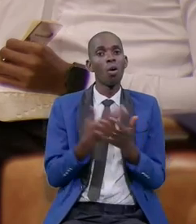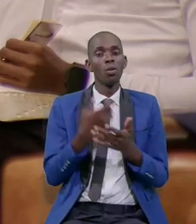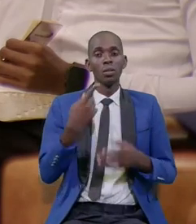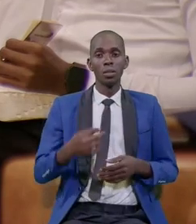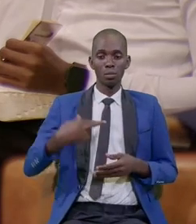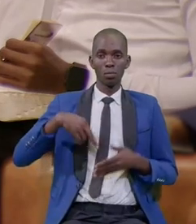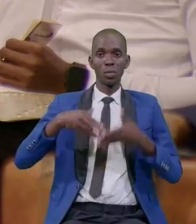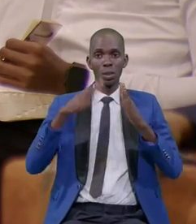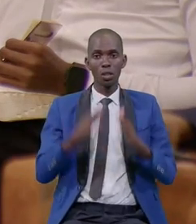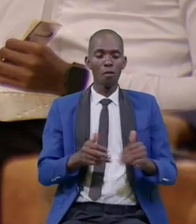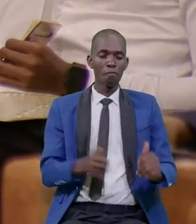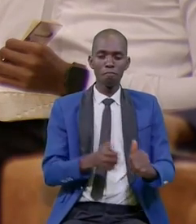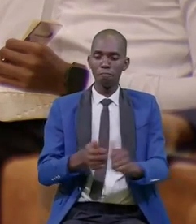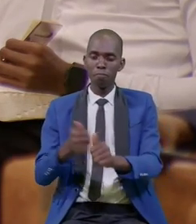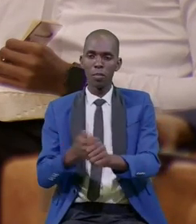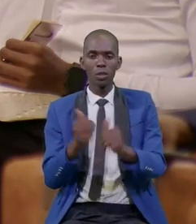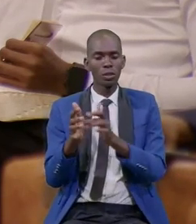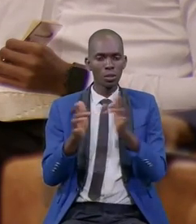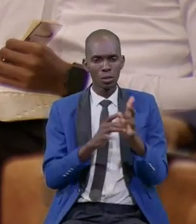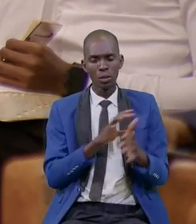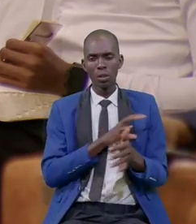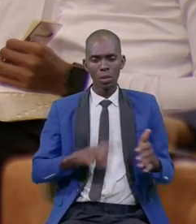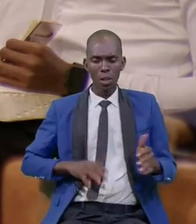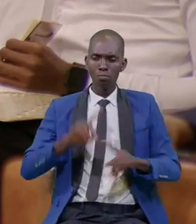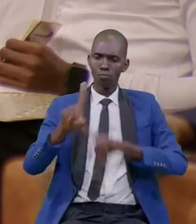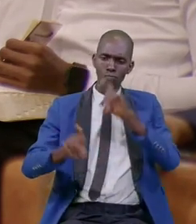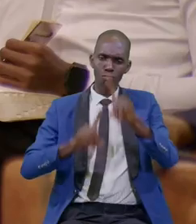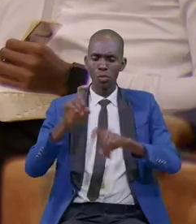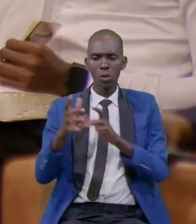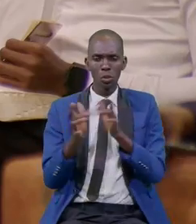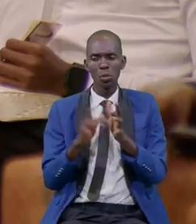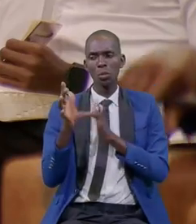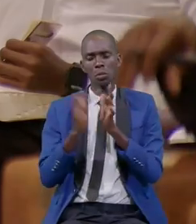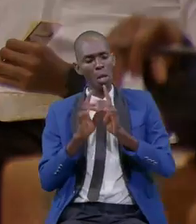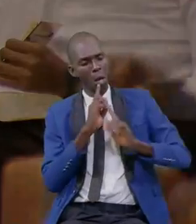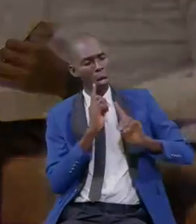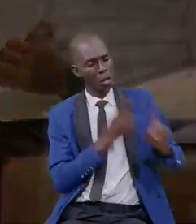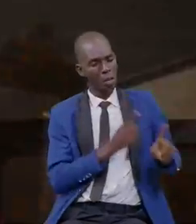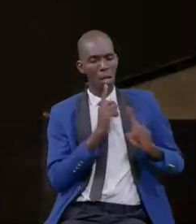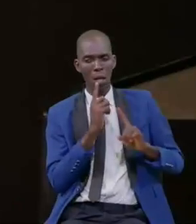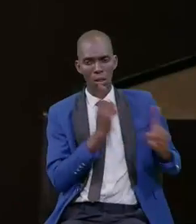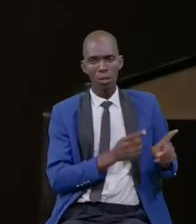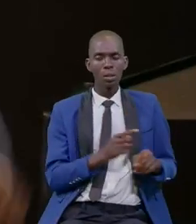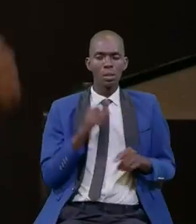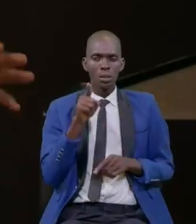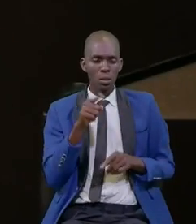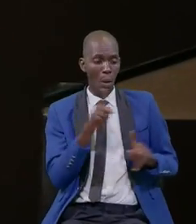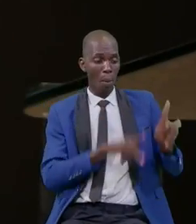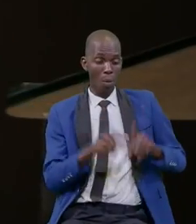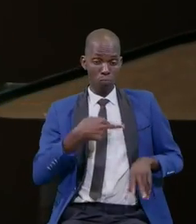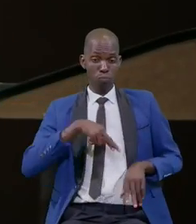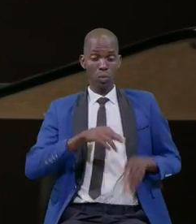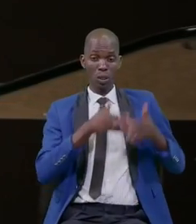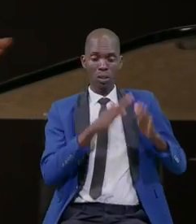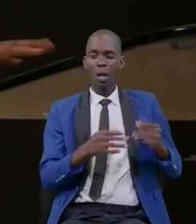suivaient Jésus posaient des questions. Jésus répondait à leurs questions. Ils avaient la parole de vie, la parole du